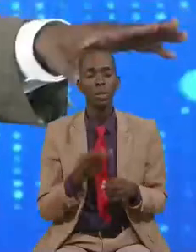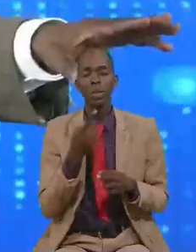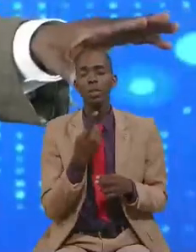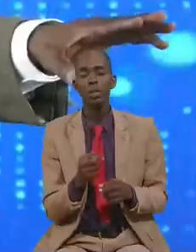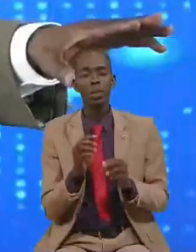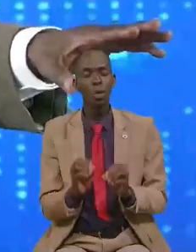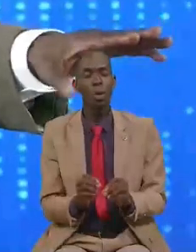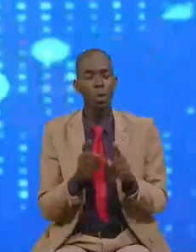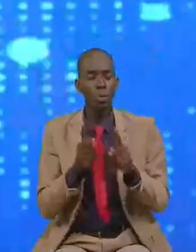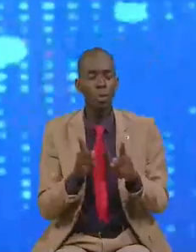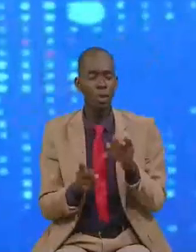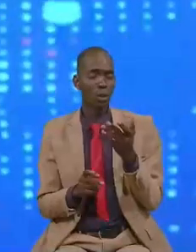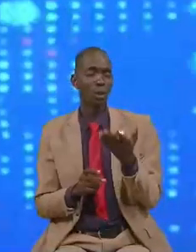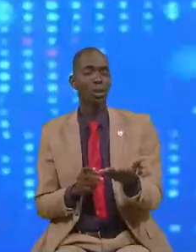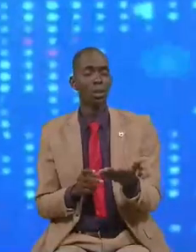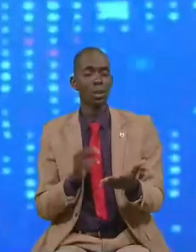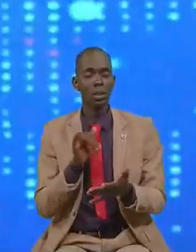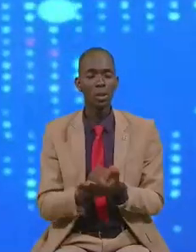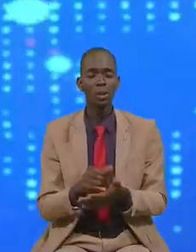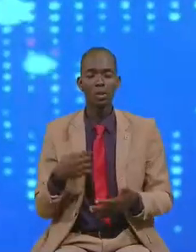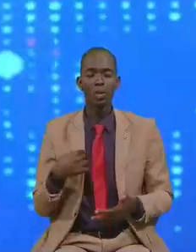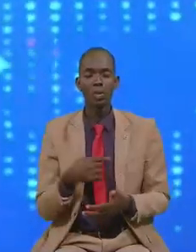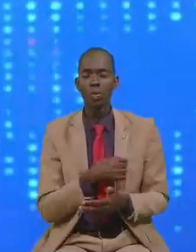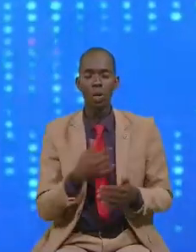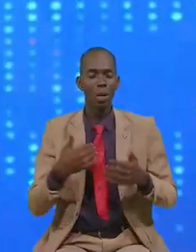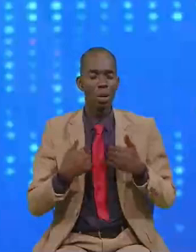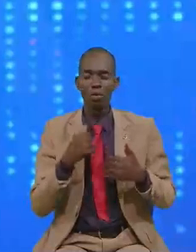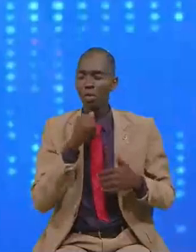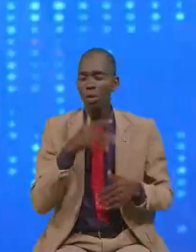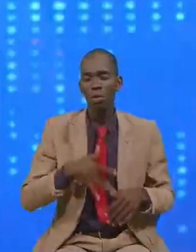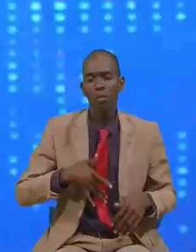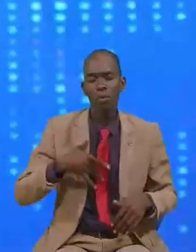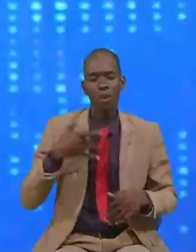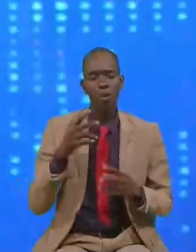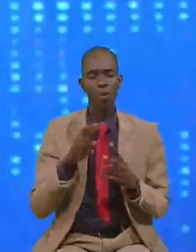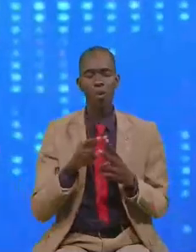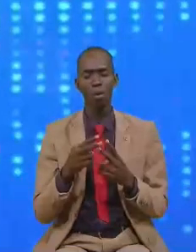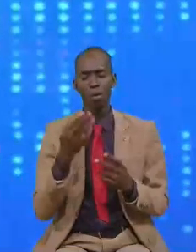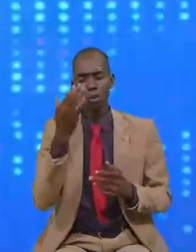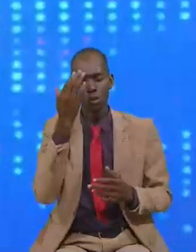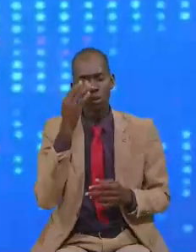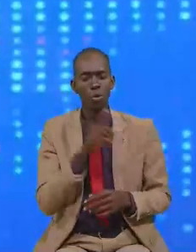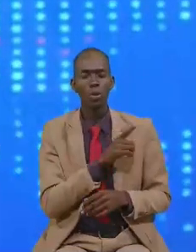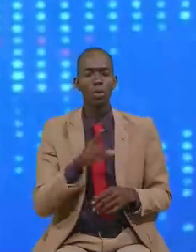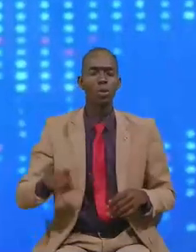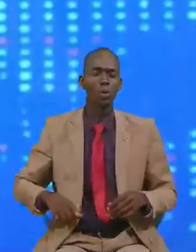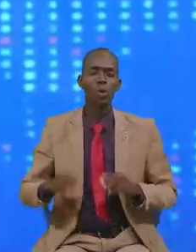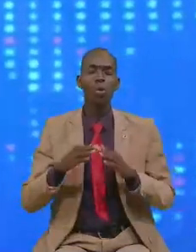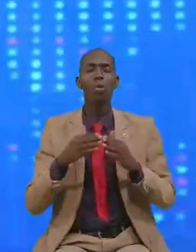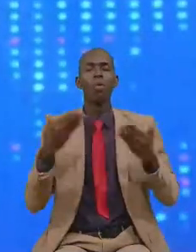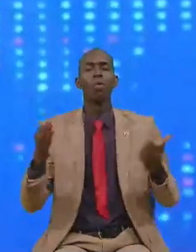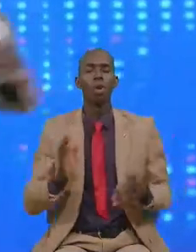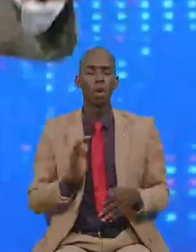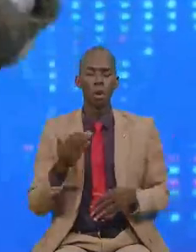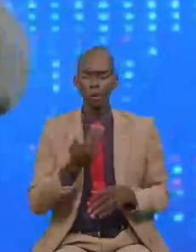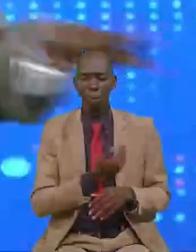L'opportunité qui est là, que nous n'avons pas encore senti ou connu. Seigneur, ouvre notre